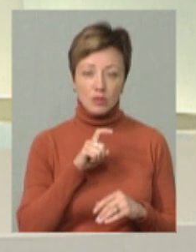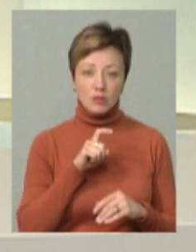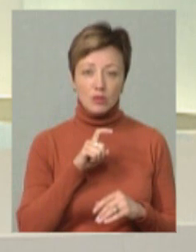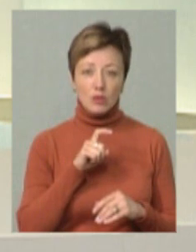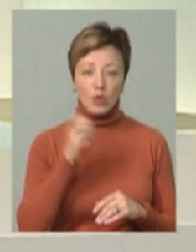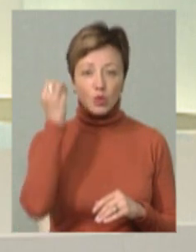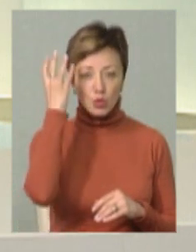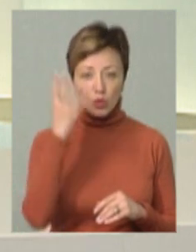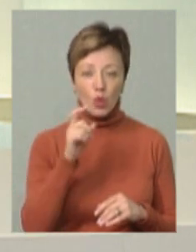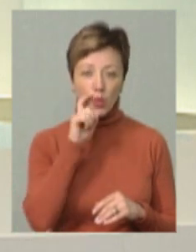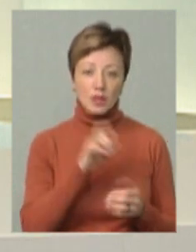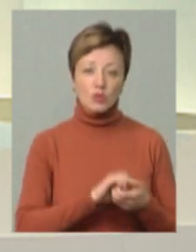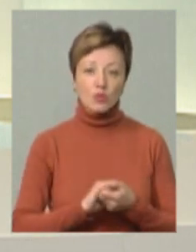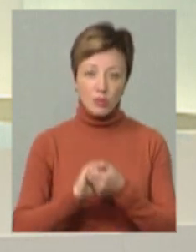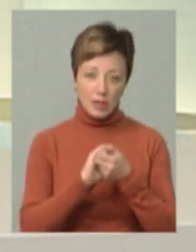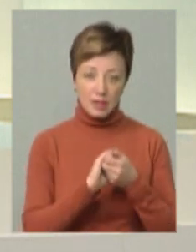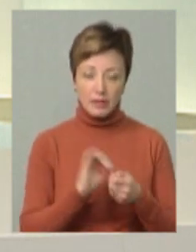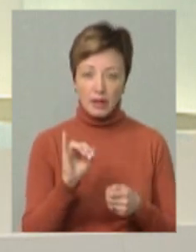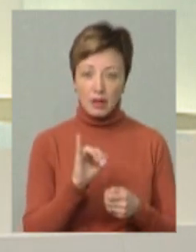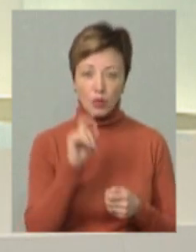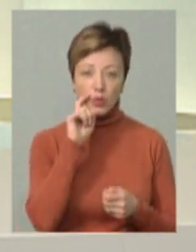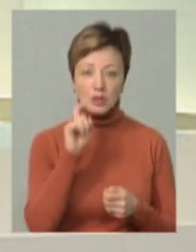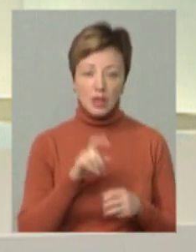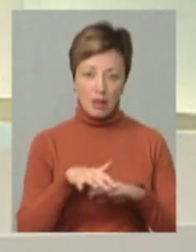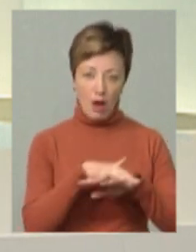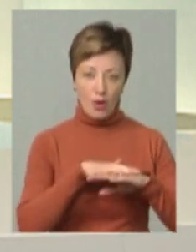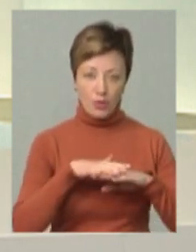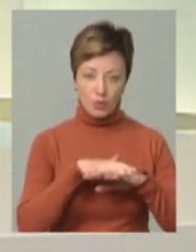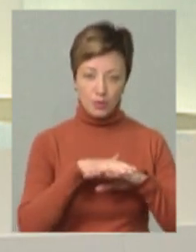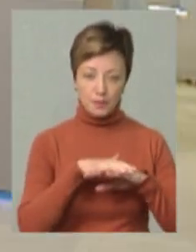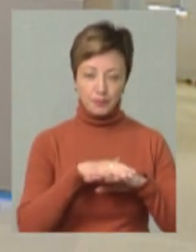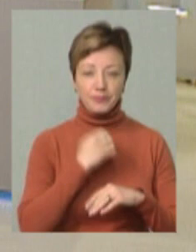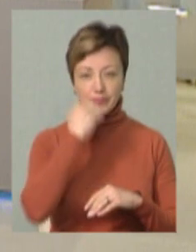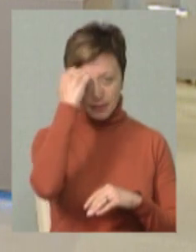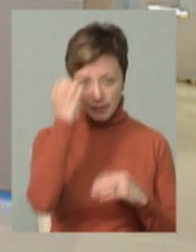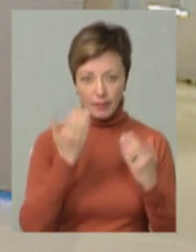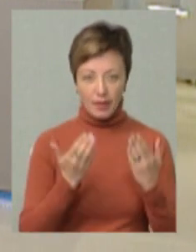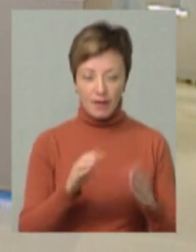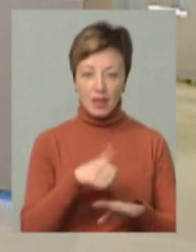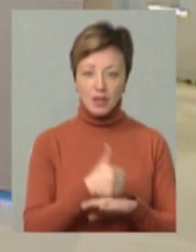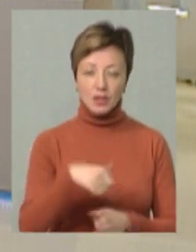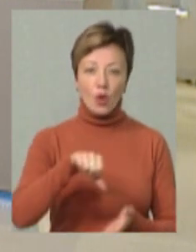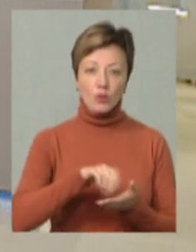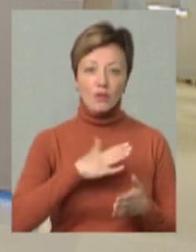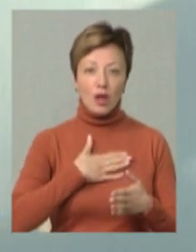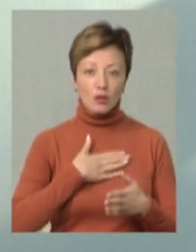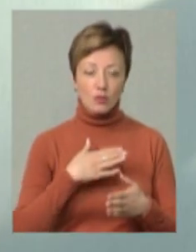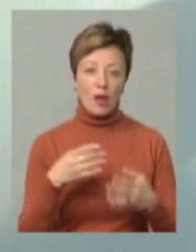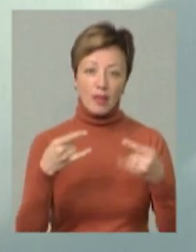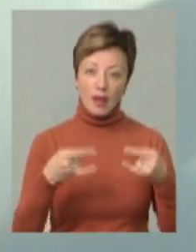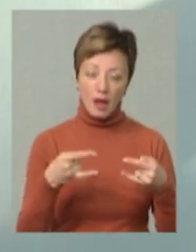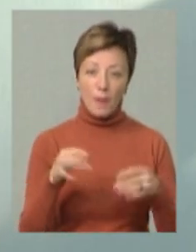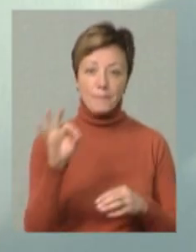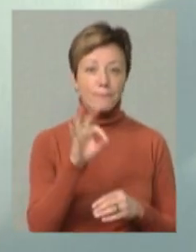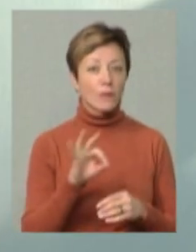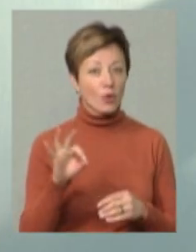української культури, українського суспільства і українського народу. Дякую, владико, за участь у нашому етері.